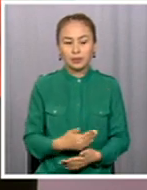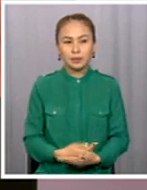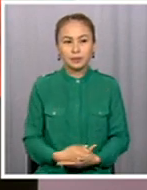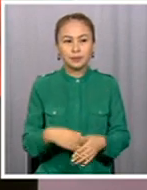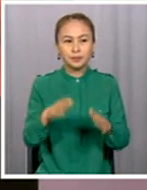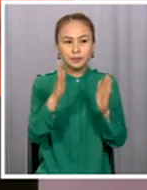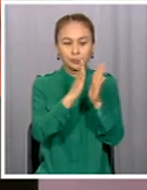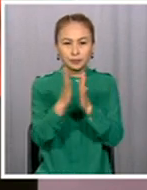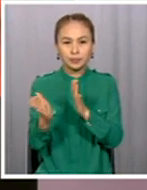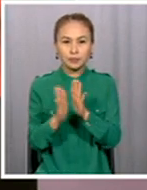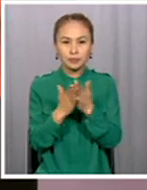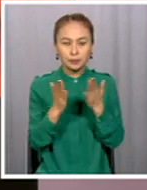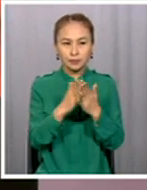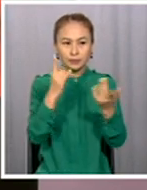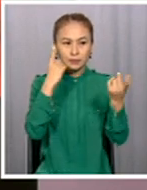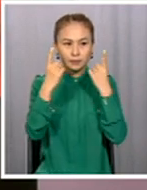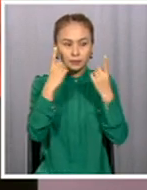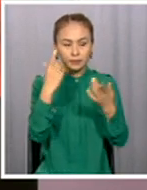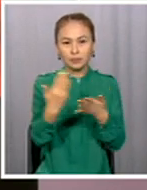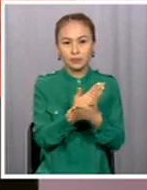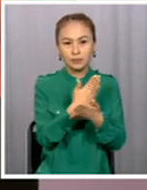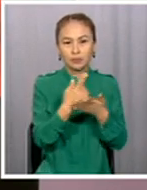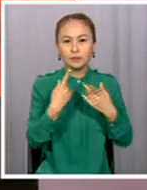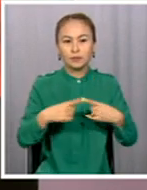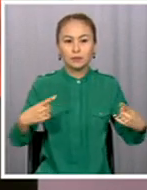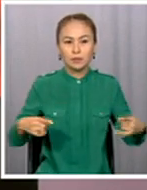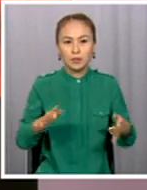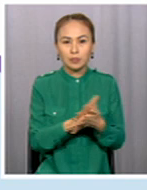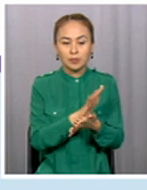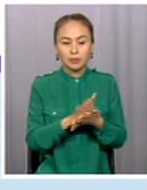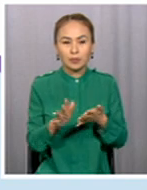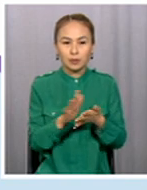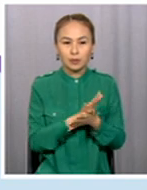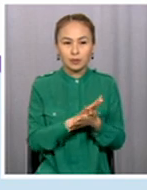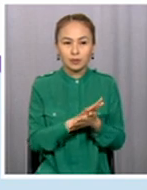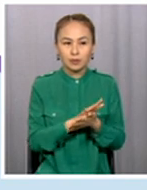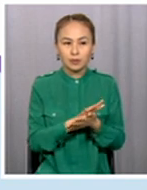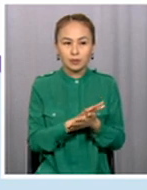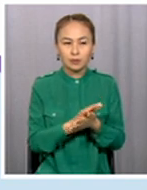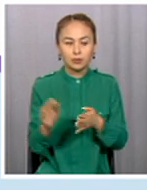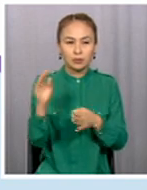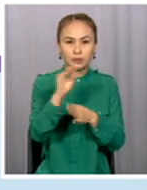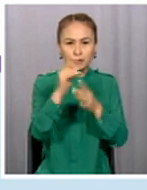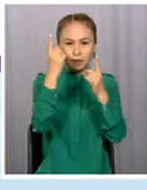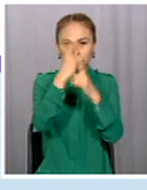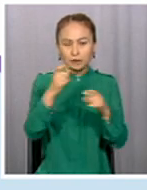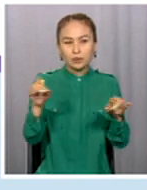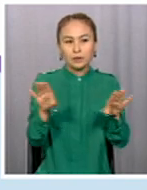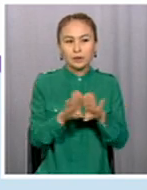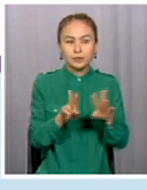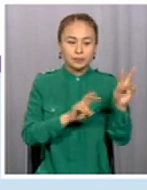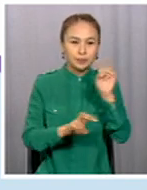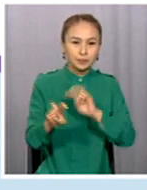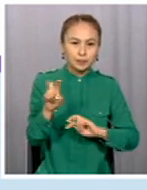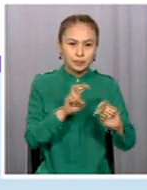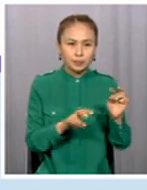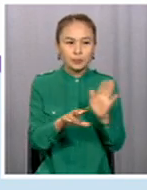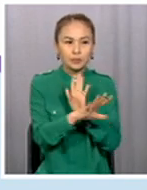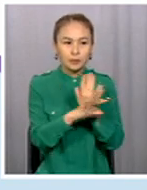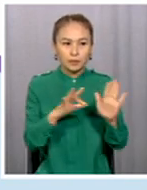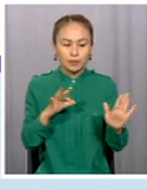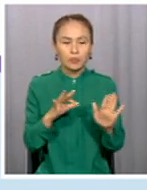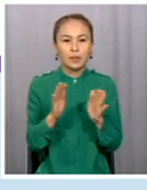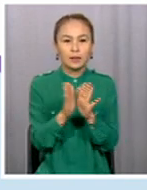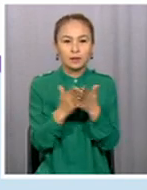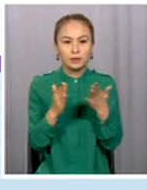Кітапханада ақпарат қызметінің негізгі түрлерін тегін пайдалануға және ақпарат көздерін іздестіру мен таңдауда